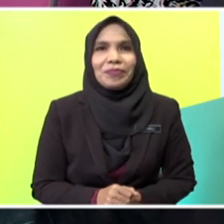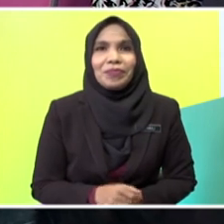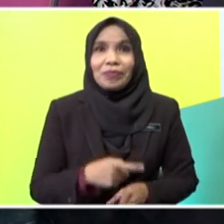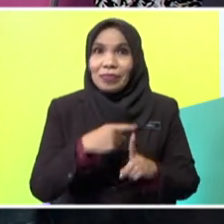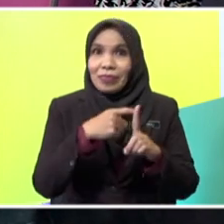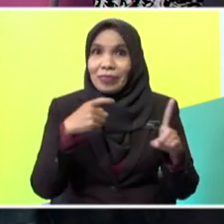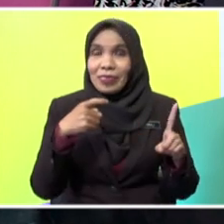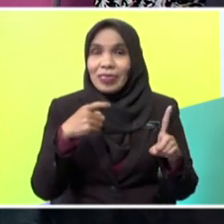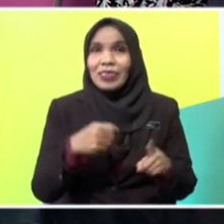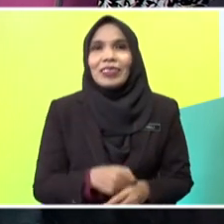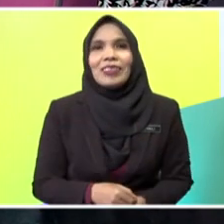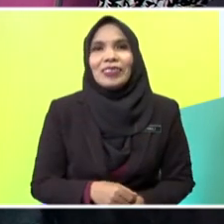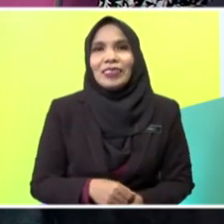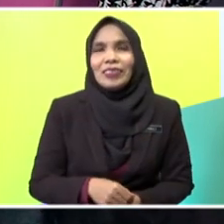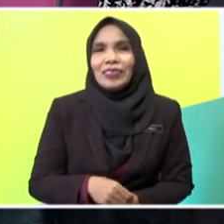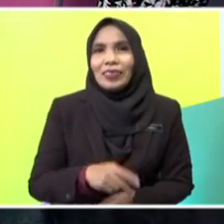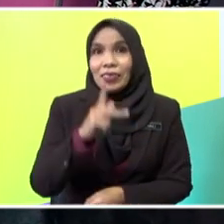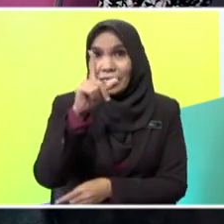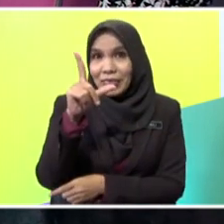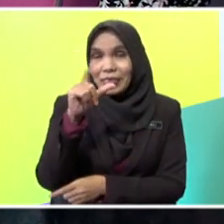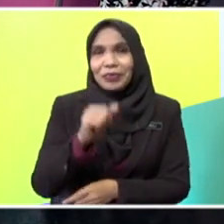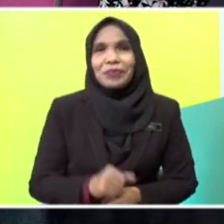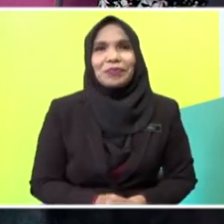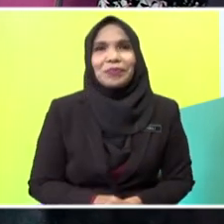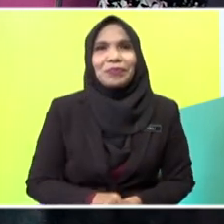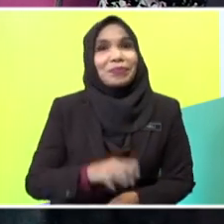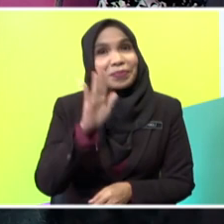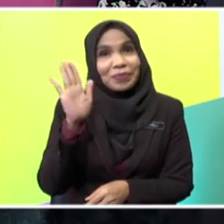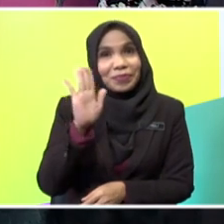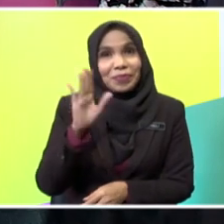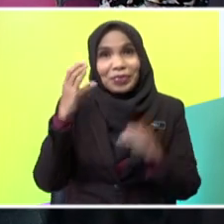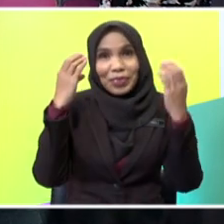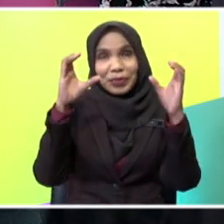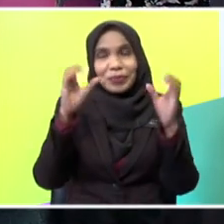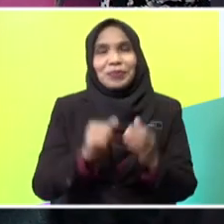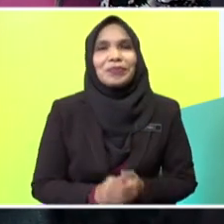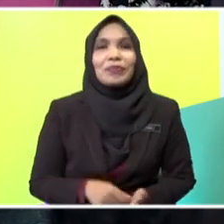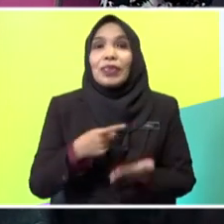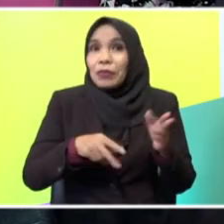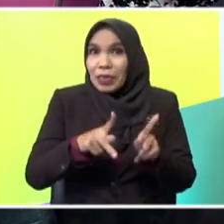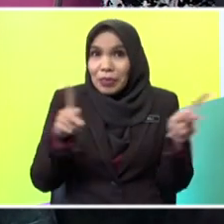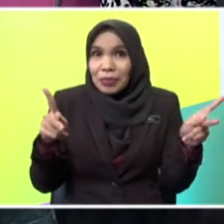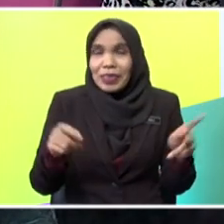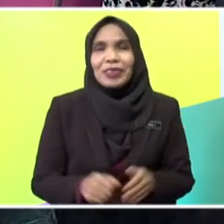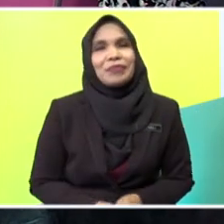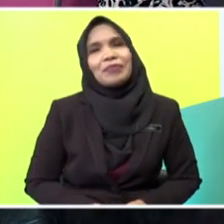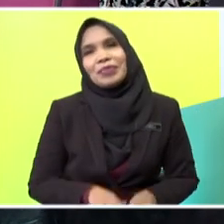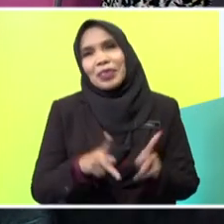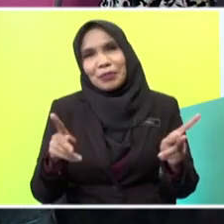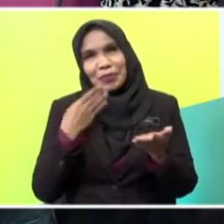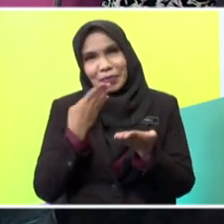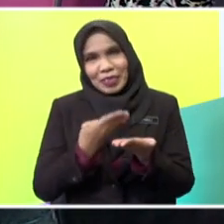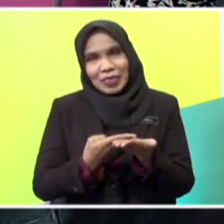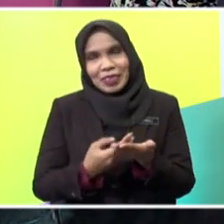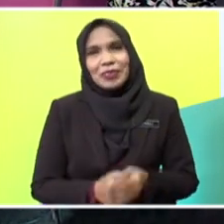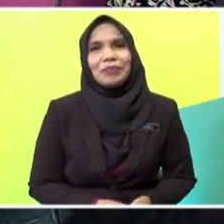Menengah Kebangsaan Danau Kota Kuala Lumpur. Hai Cikgu, apa khabar? Selamat berkenalan. Hai, khabar baik. Dan